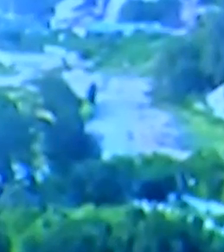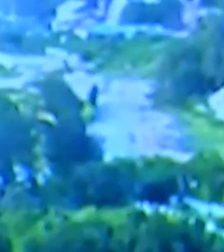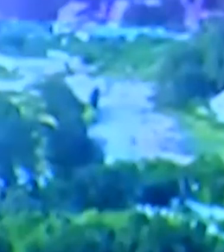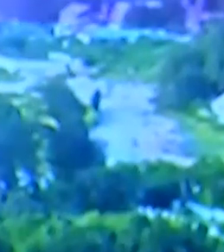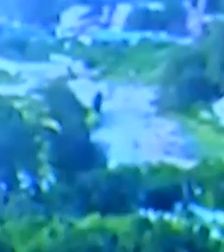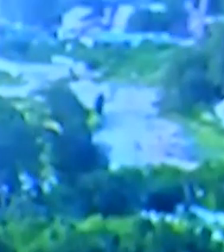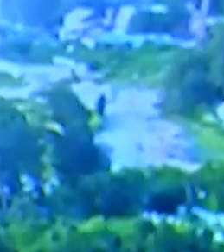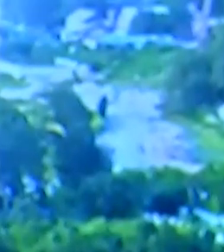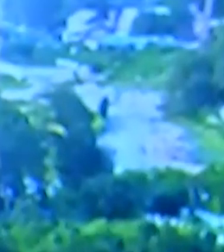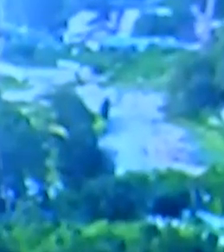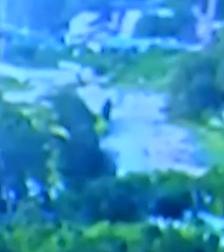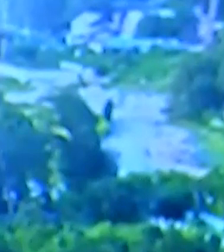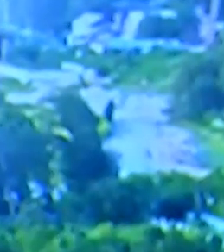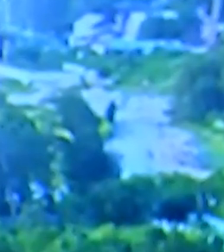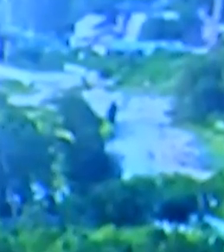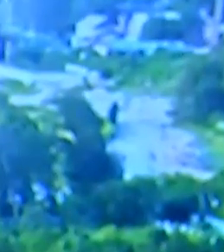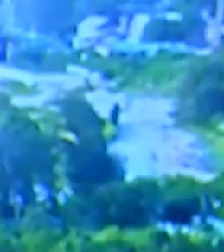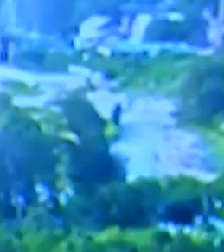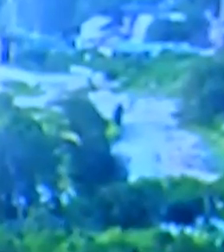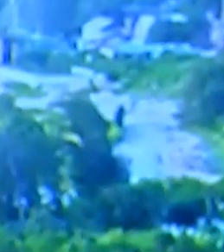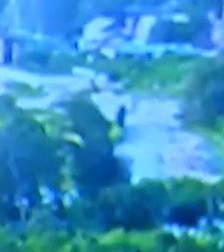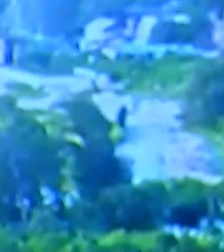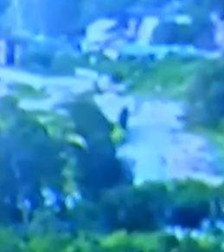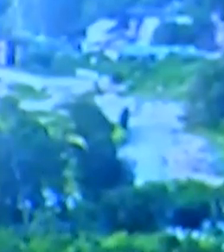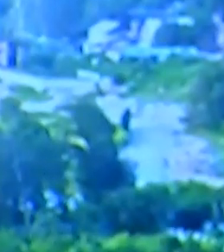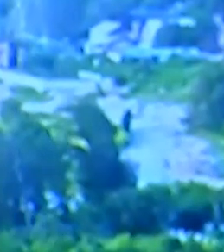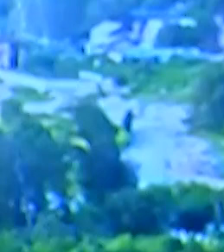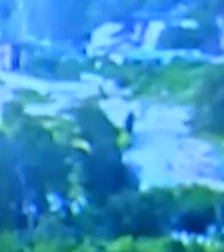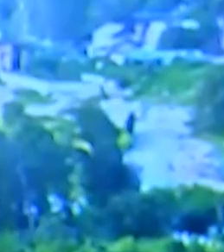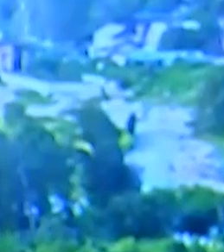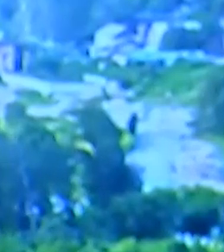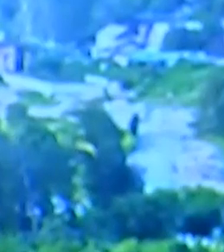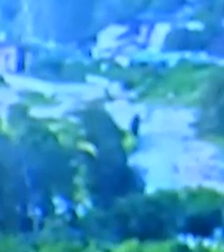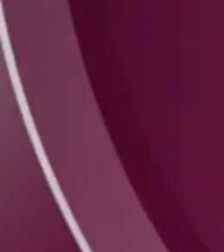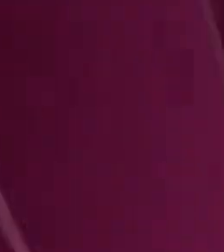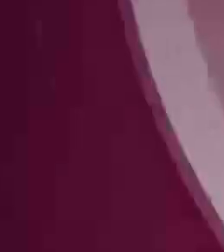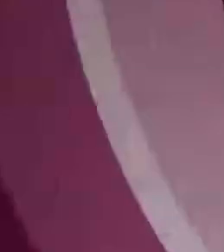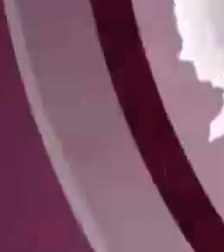Здравствуйте! В эфире телеканала «Алматы новости». В студии Рамина Макаримова. Смотрите сегодня в выпуске.